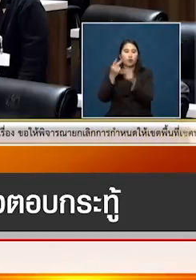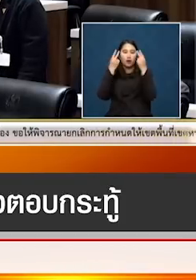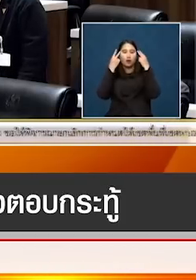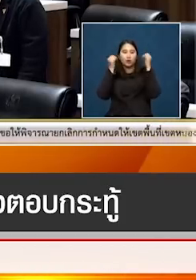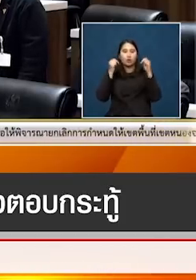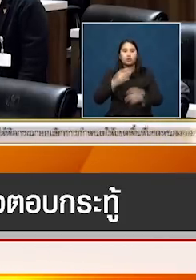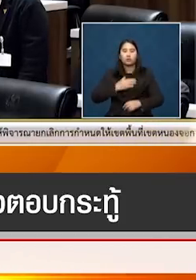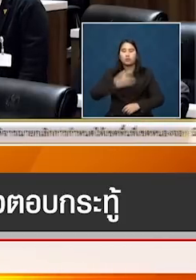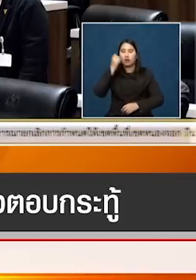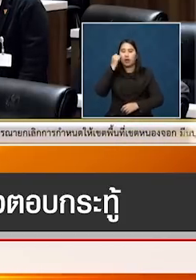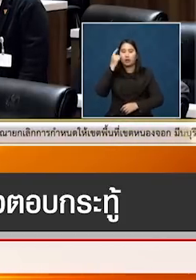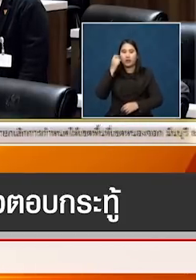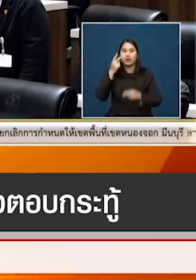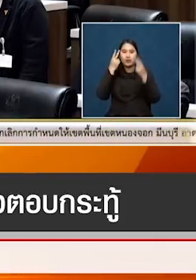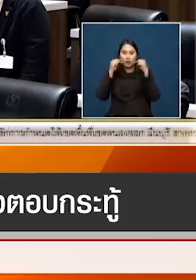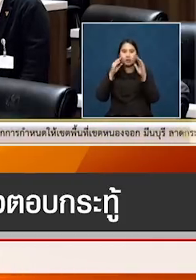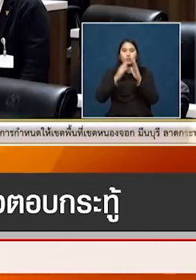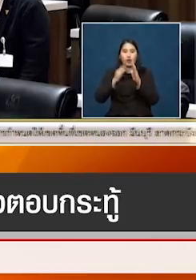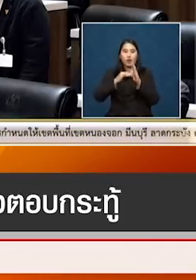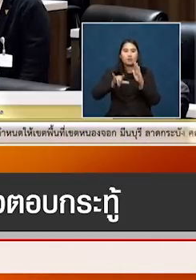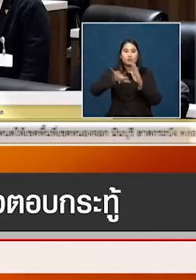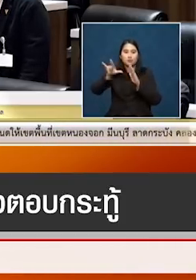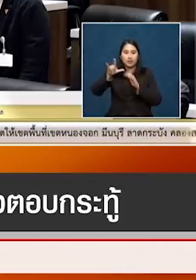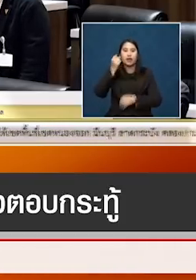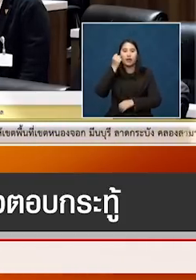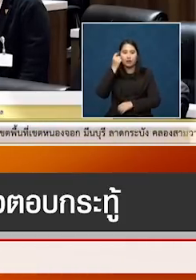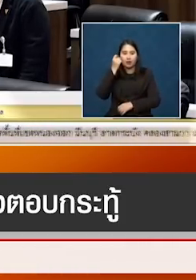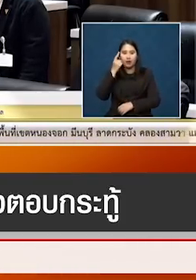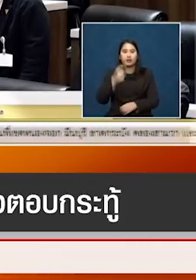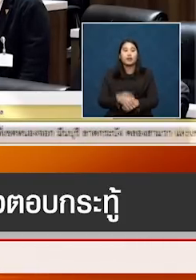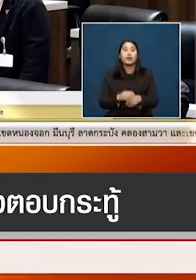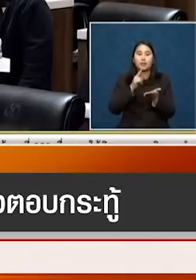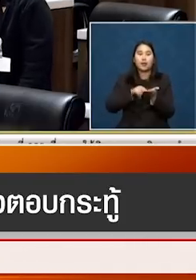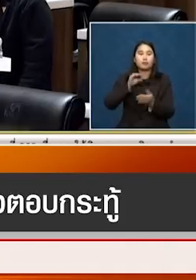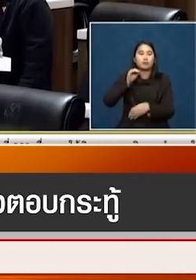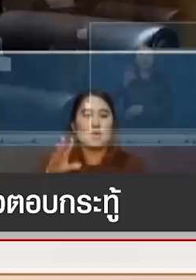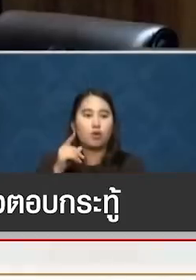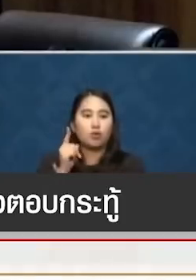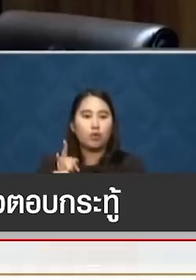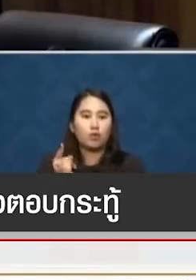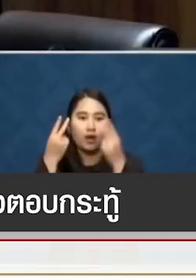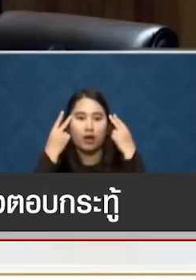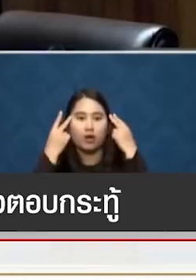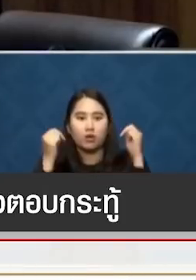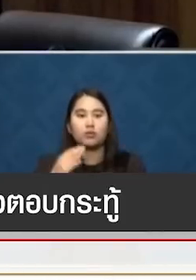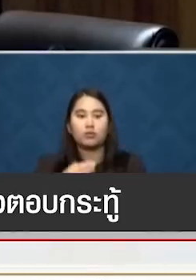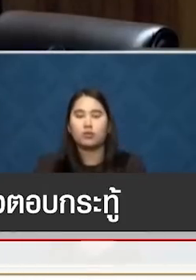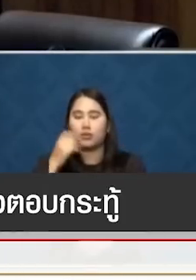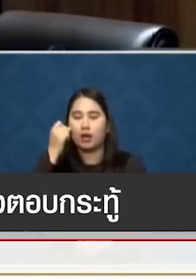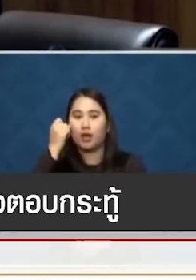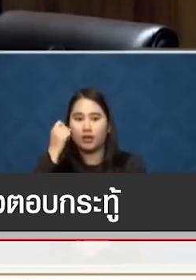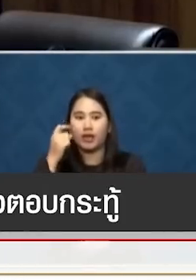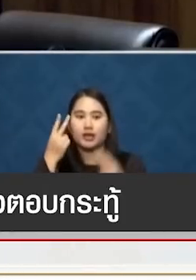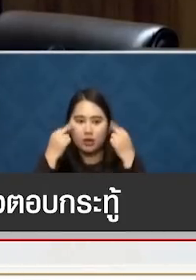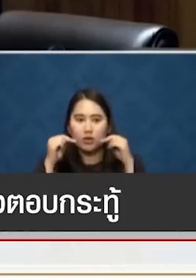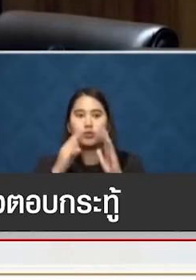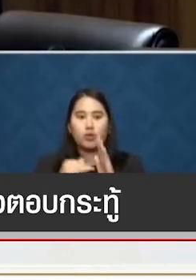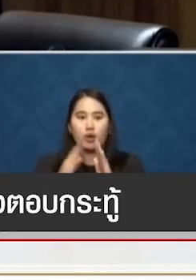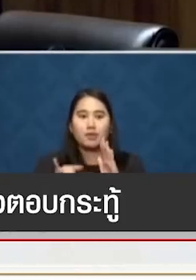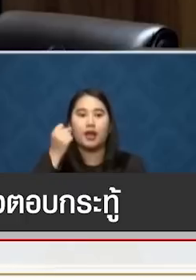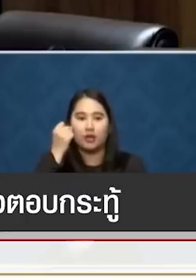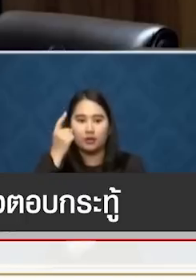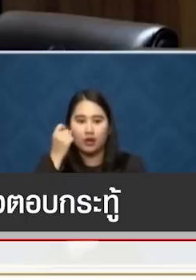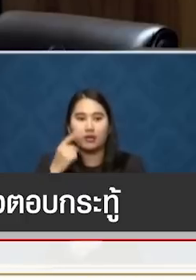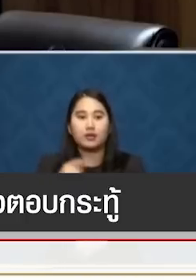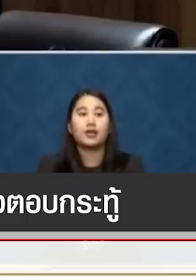คุณวิโรจน์อยู่แล้ว ไปดูนะว่าเขาร่วมยังไง ค่ะ การมอบผมเข้าใจดีครับว่าท่านนายกรัฐมนตรีติดภารกิจไปต่างประเทศ